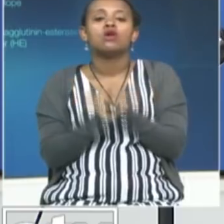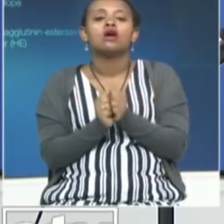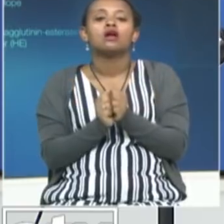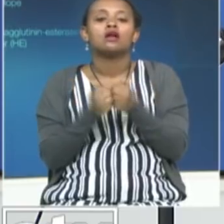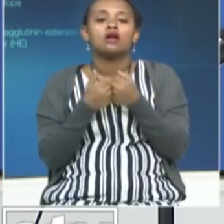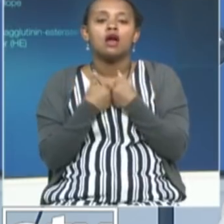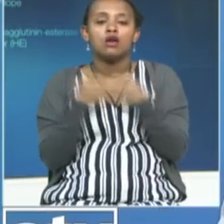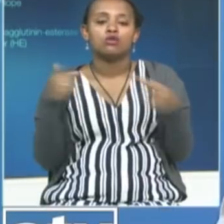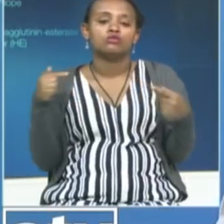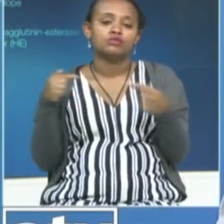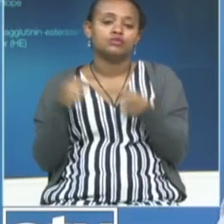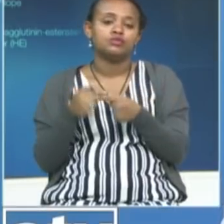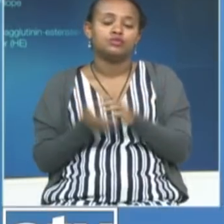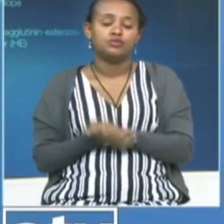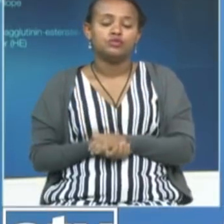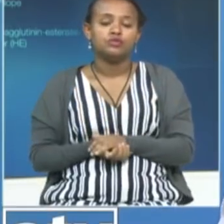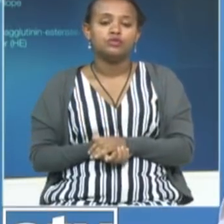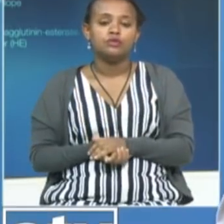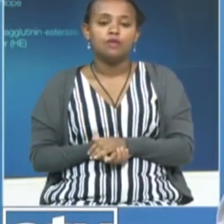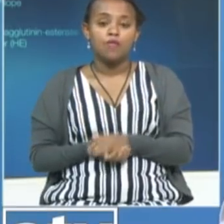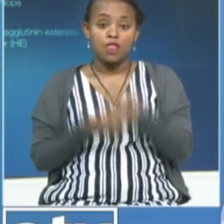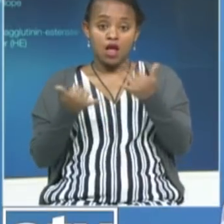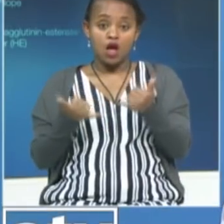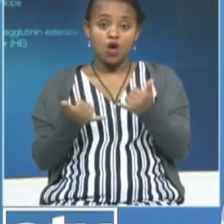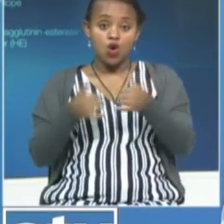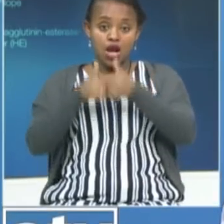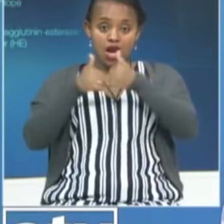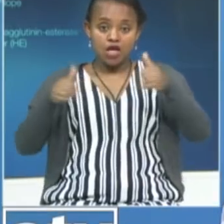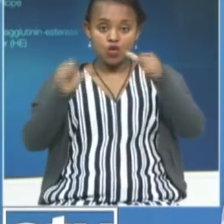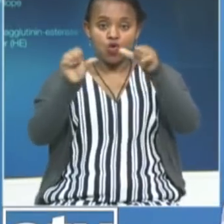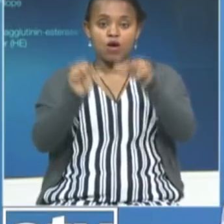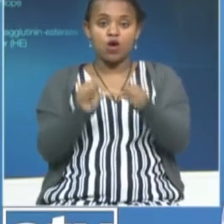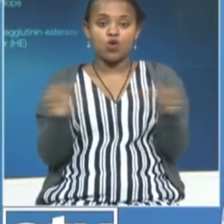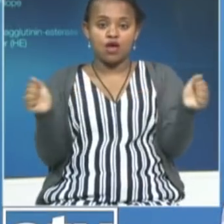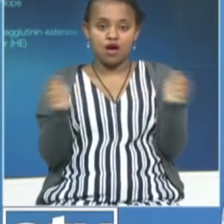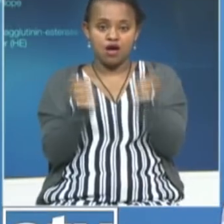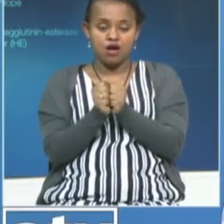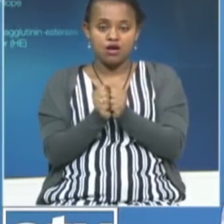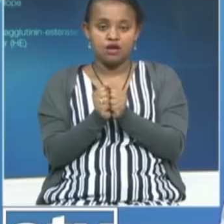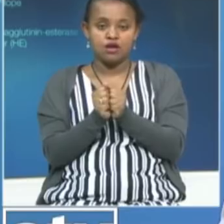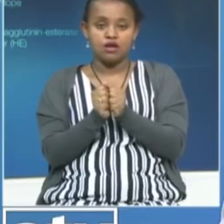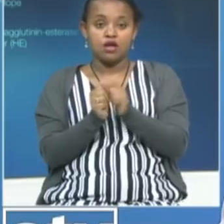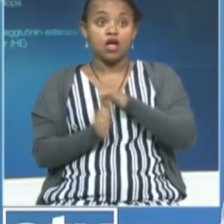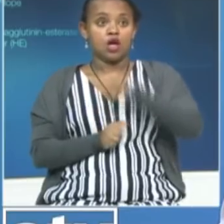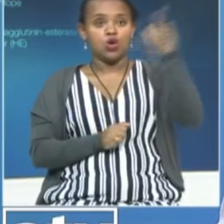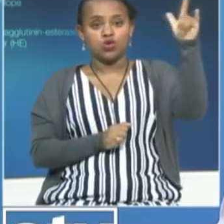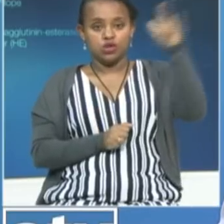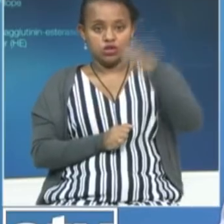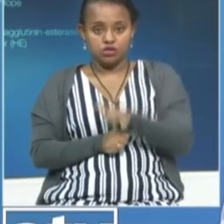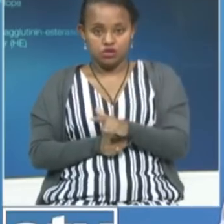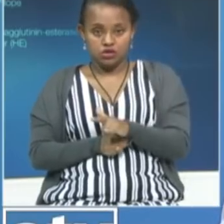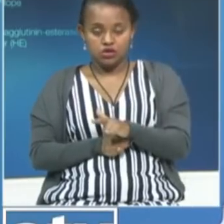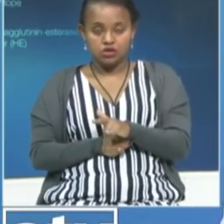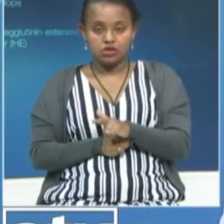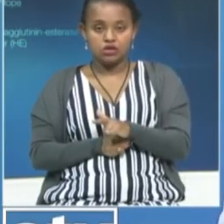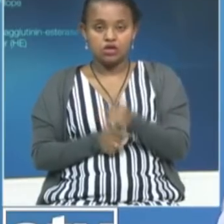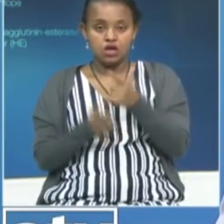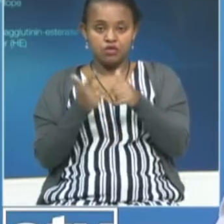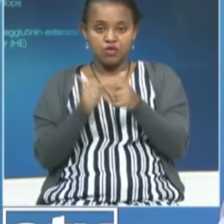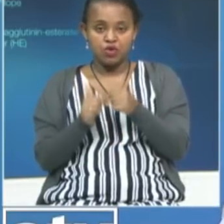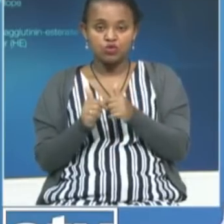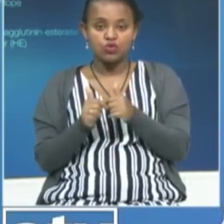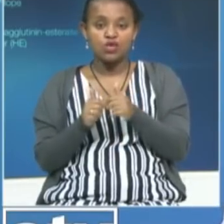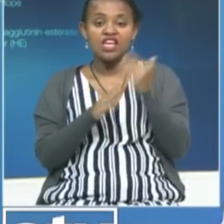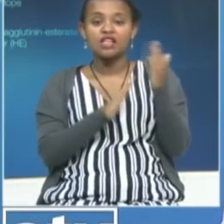ሁኔታ የሚለው ጥሩ እንግዲህ አሁን ለይቶ ማቆያ ጋር ከውጭ ሀገር ለሚመጡ